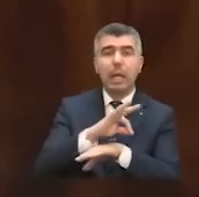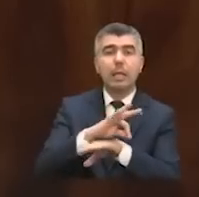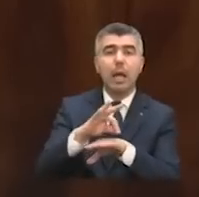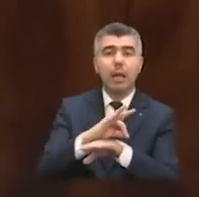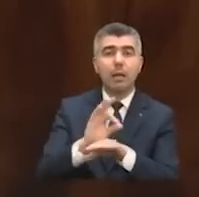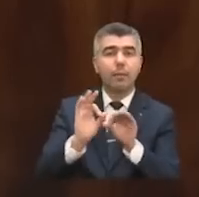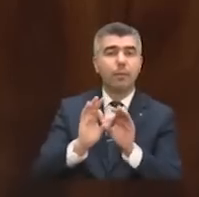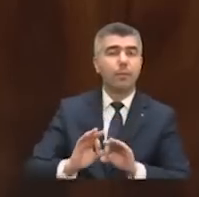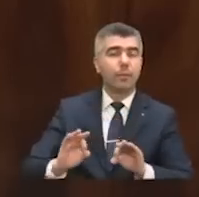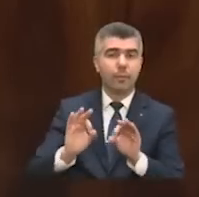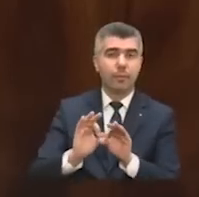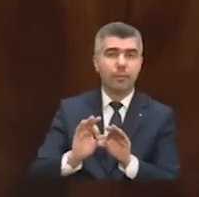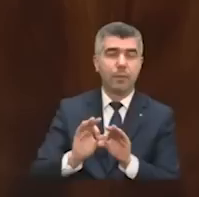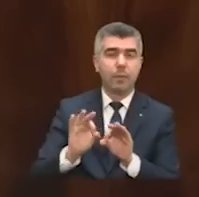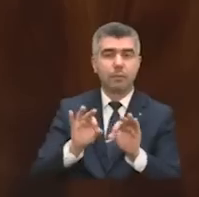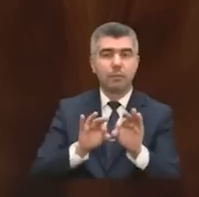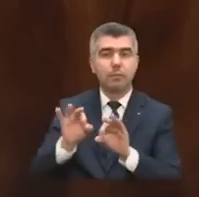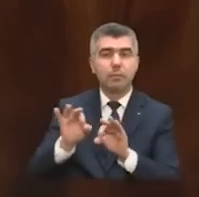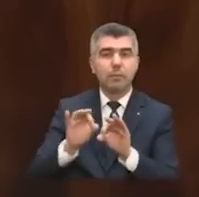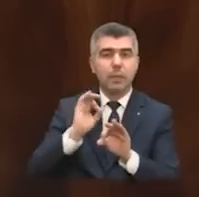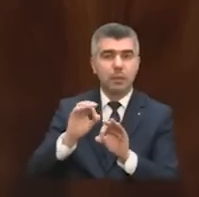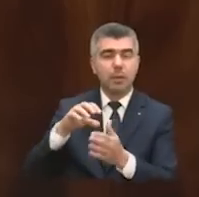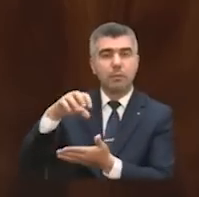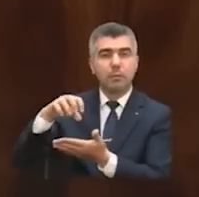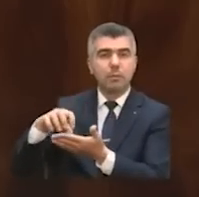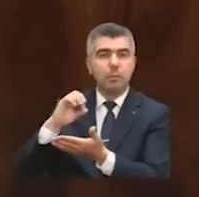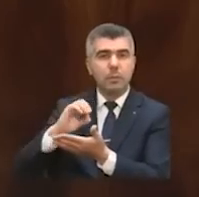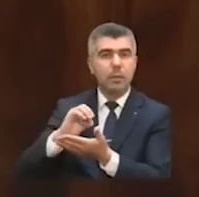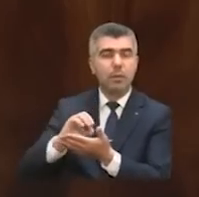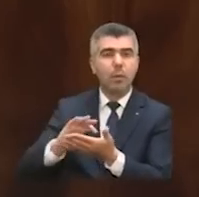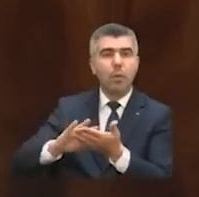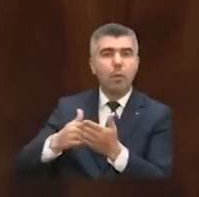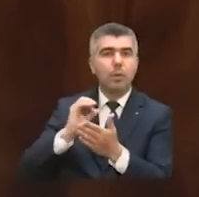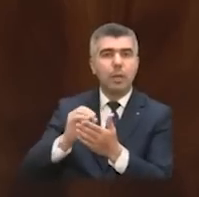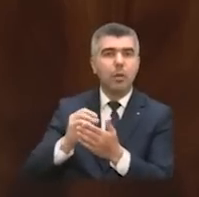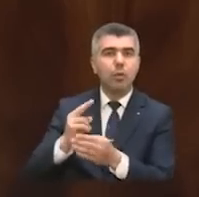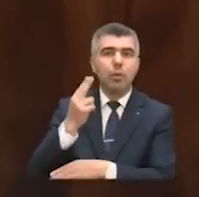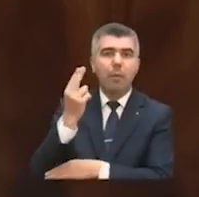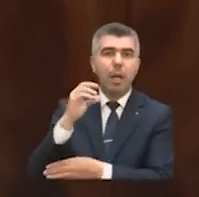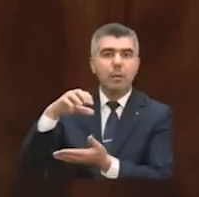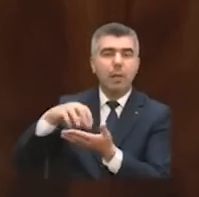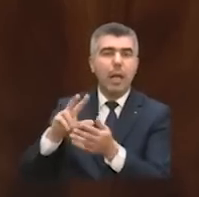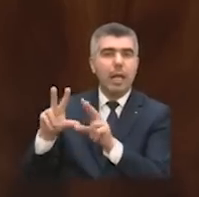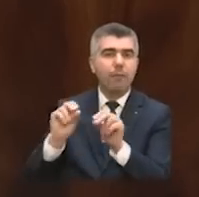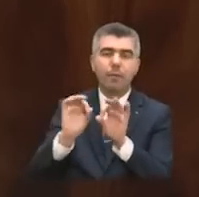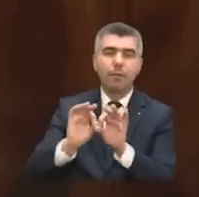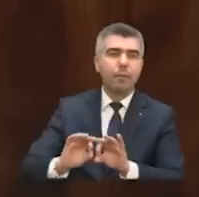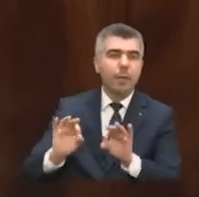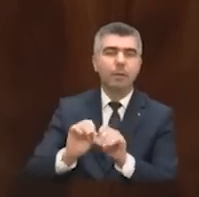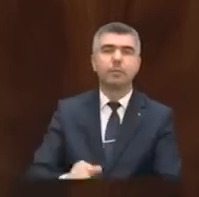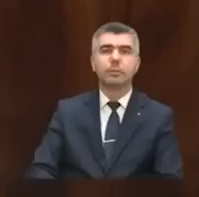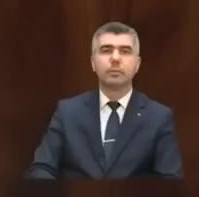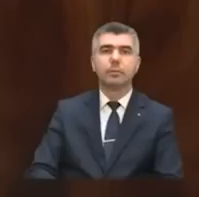اللي كيخلي تسيير وتنظيم هذه الملحقات لا يرقى إلى مستوى تسيير الأقطاب الجامعية.